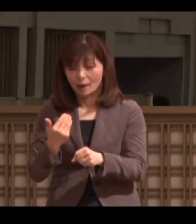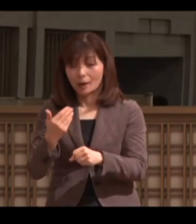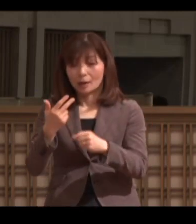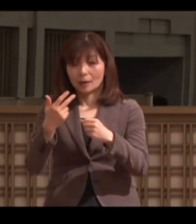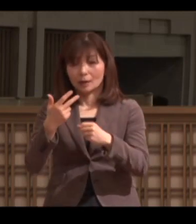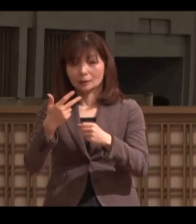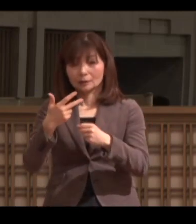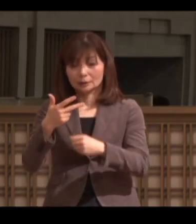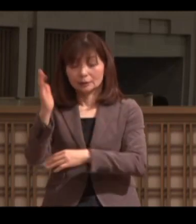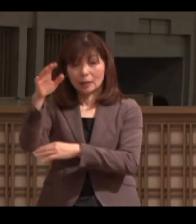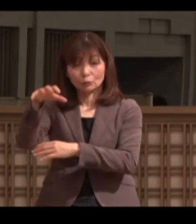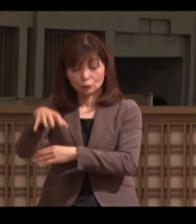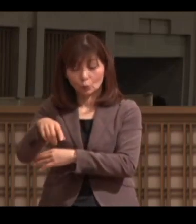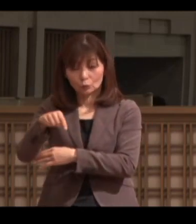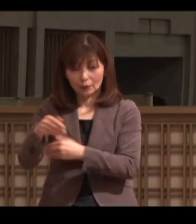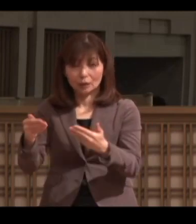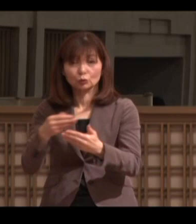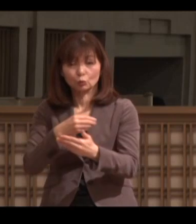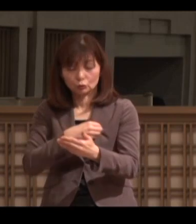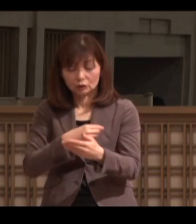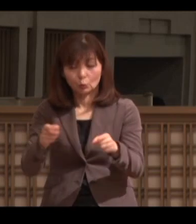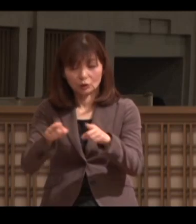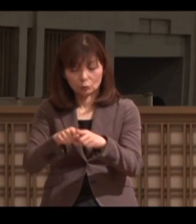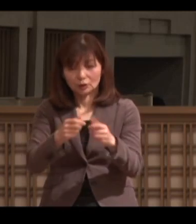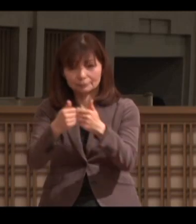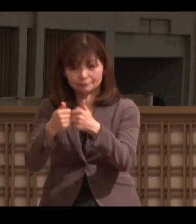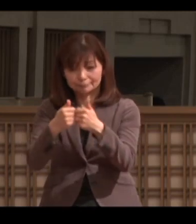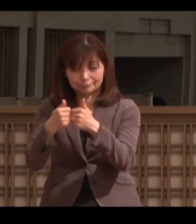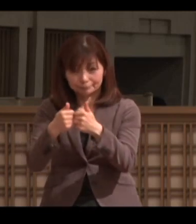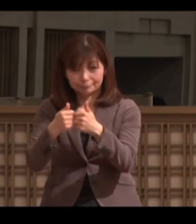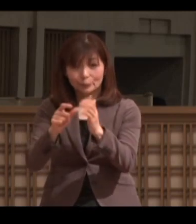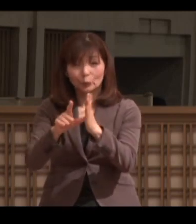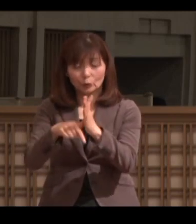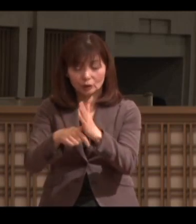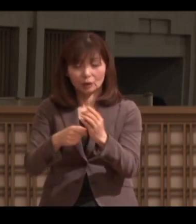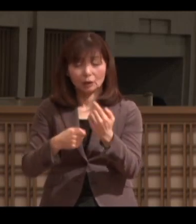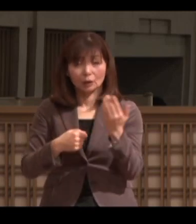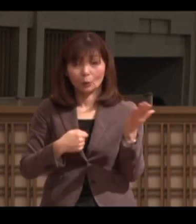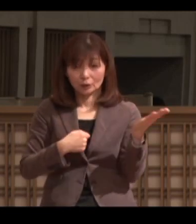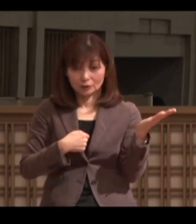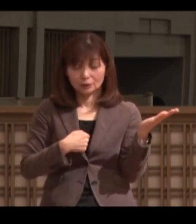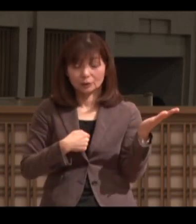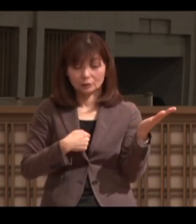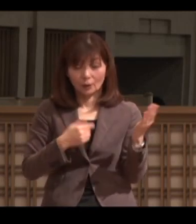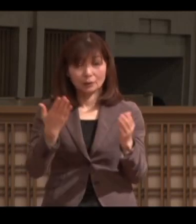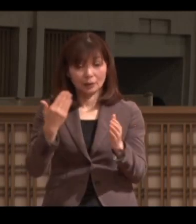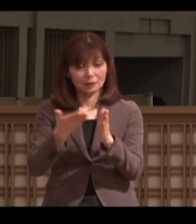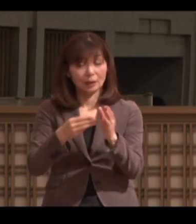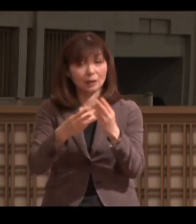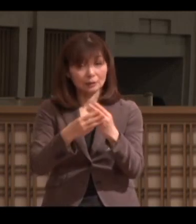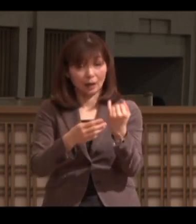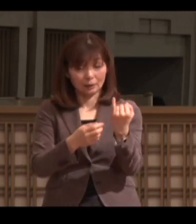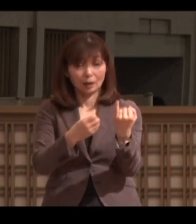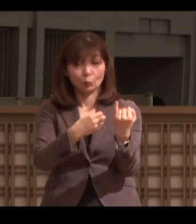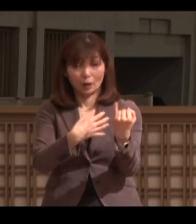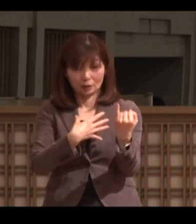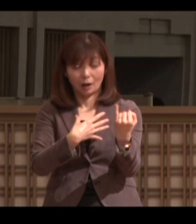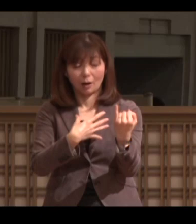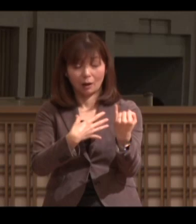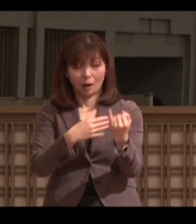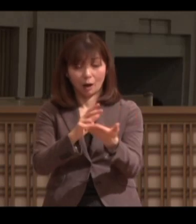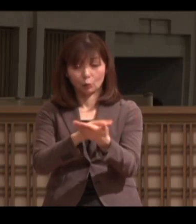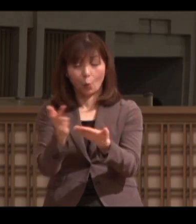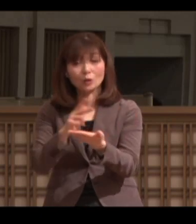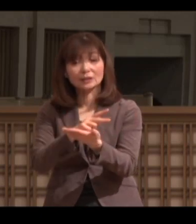で職員と色々ね検討する中で私自身はあの最初池田さんが言われたようにで公園